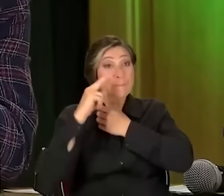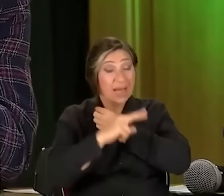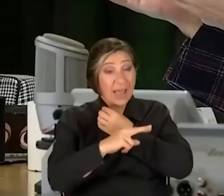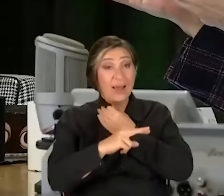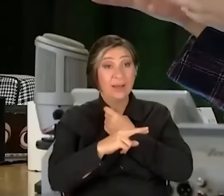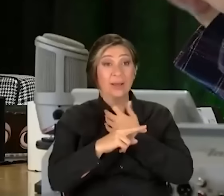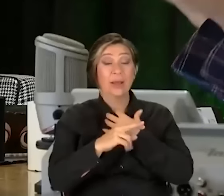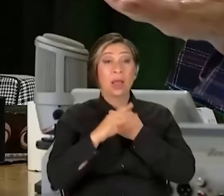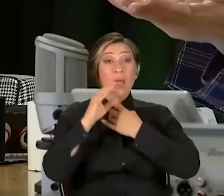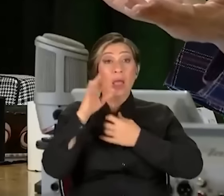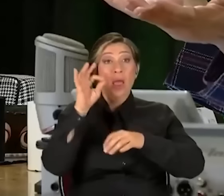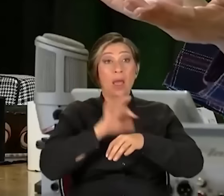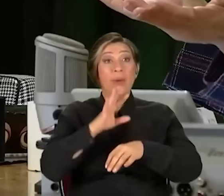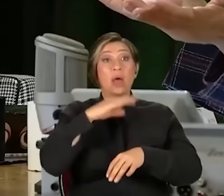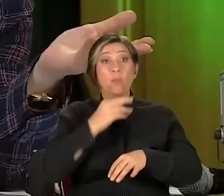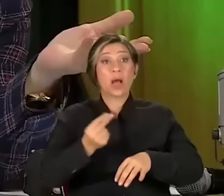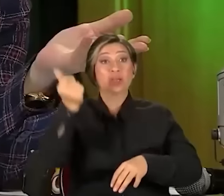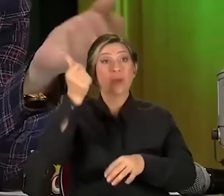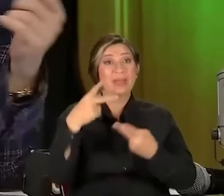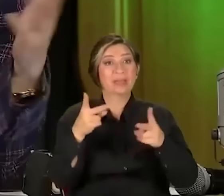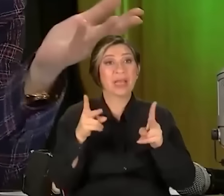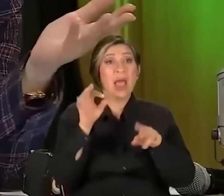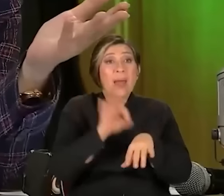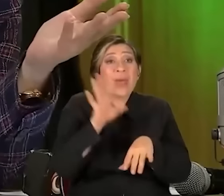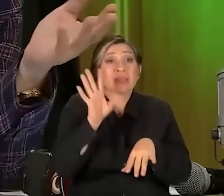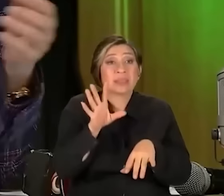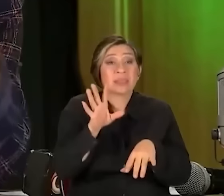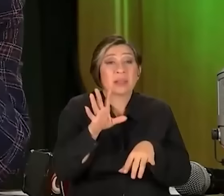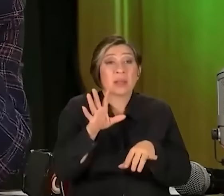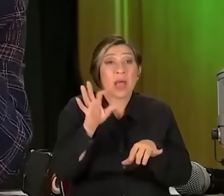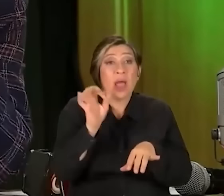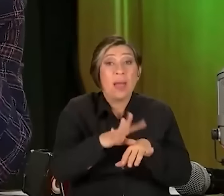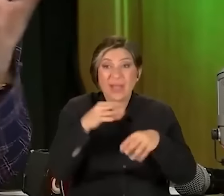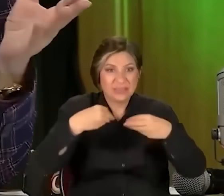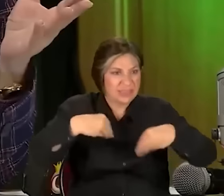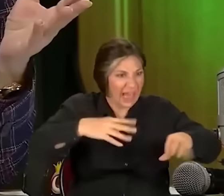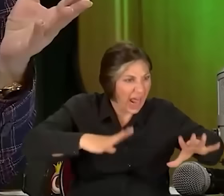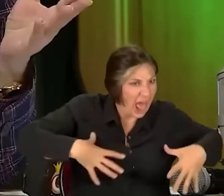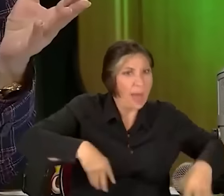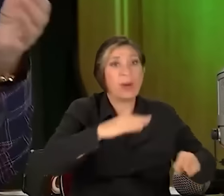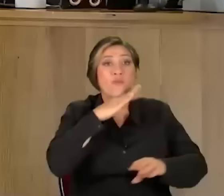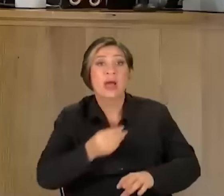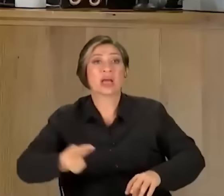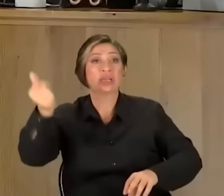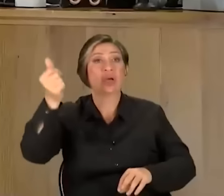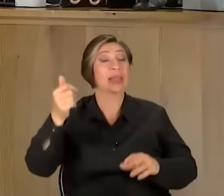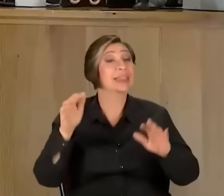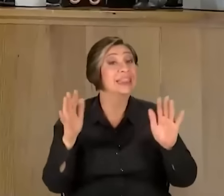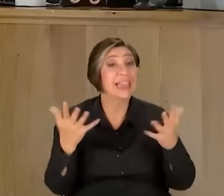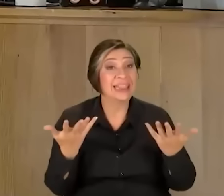bakarak hemen yurt dışına kaçabilir. Hemen. Ya da hemen satıp savabilir elindekini.